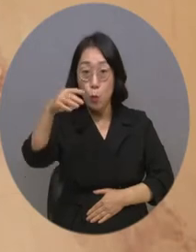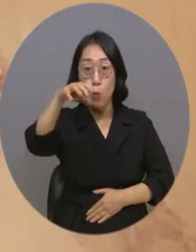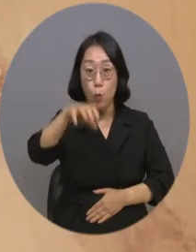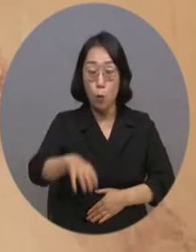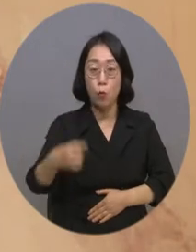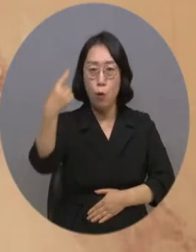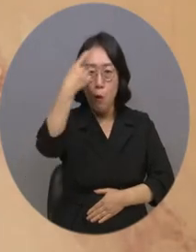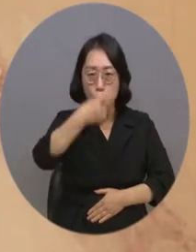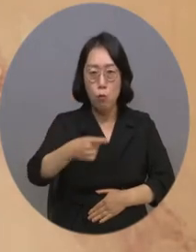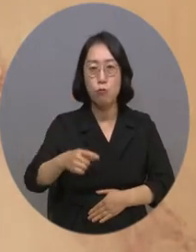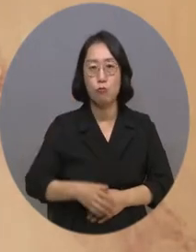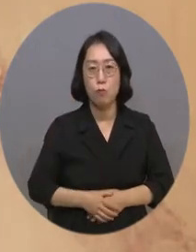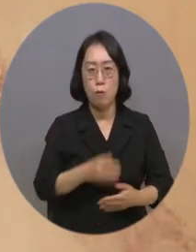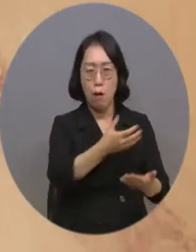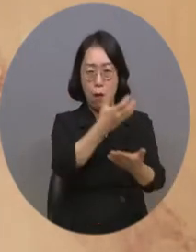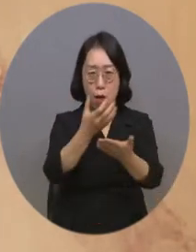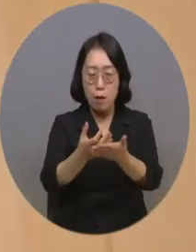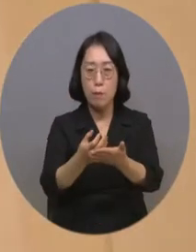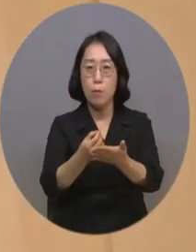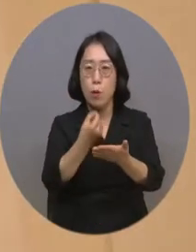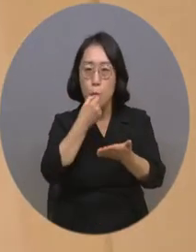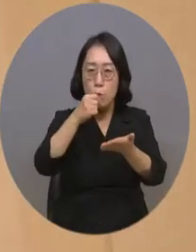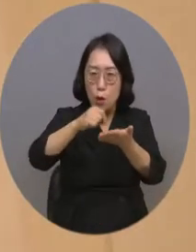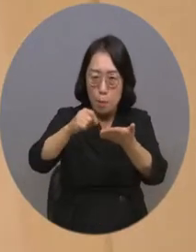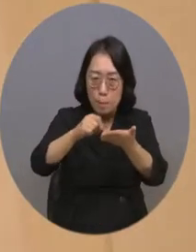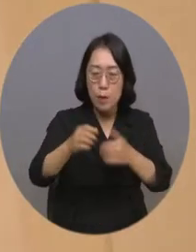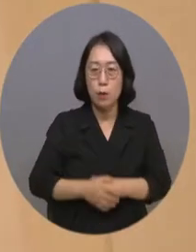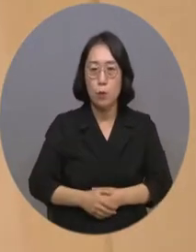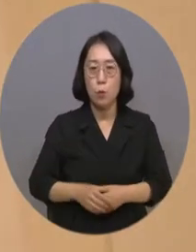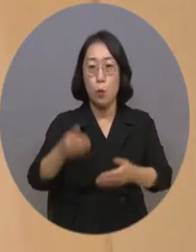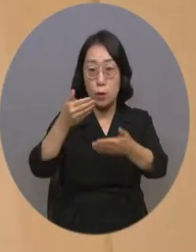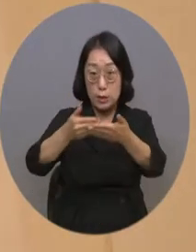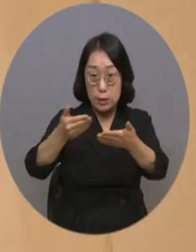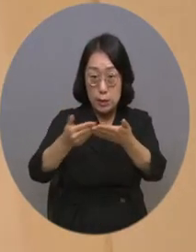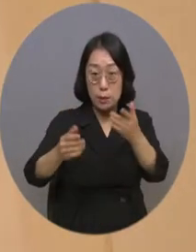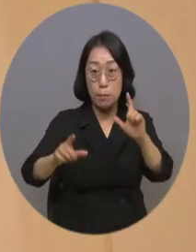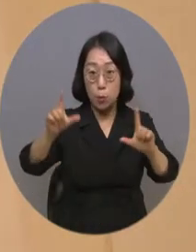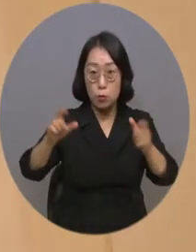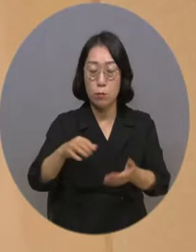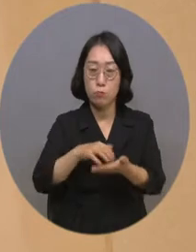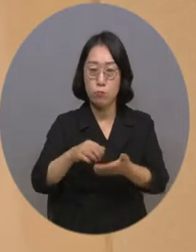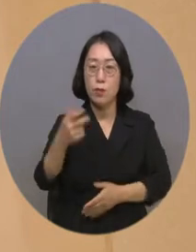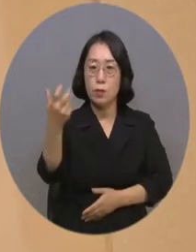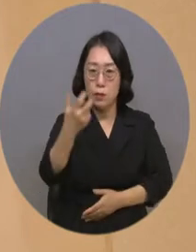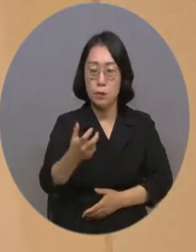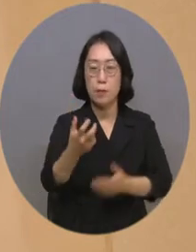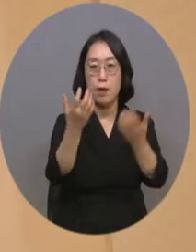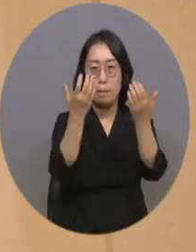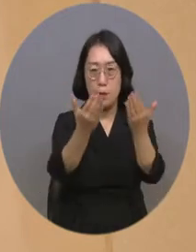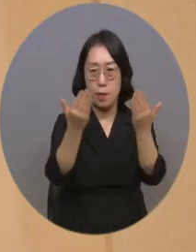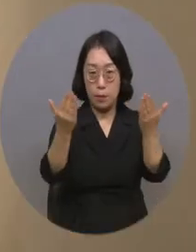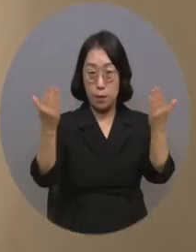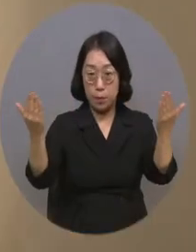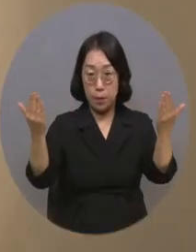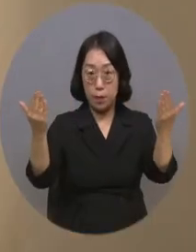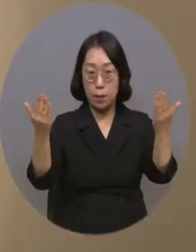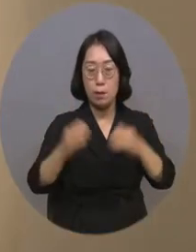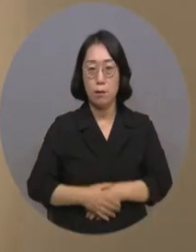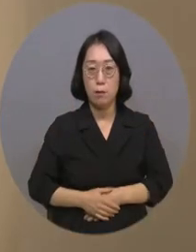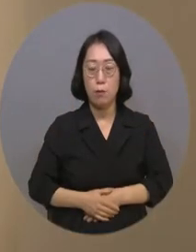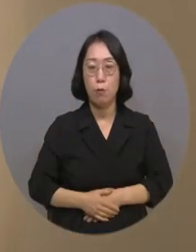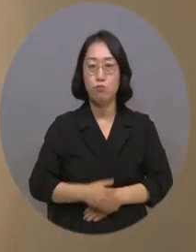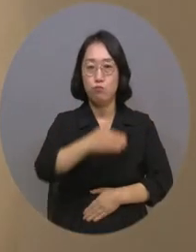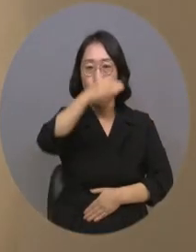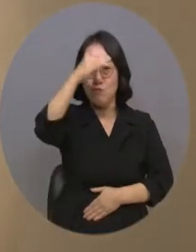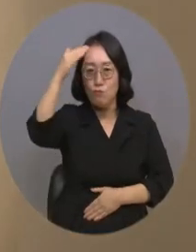한지와 캔버스 위에 소묘용 연필과 아크릴로 그린 작품 총 70여 점을 화폭에 담아내 눈길을